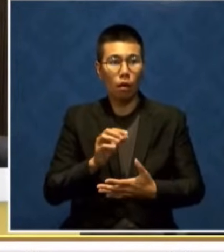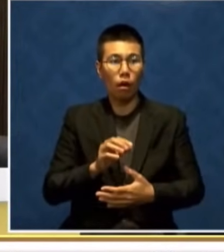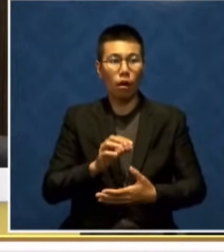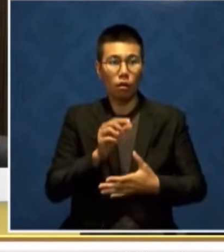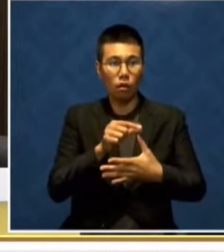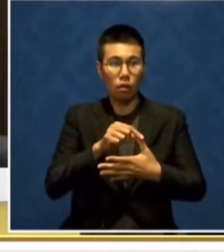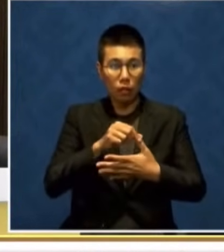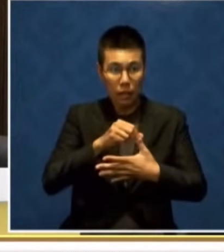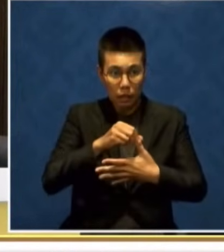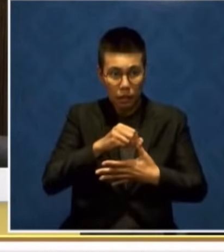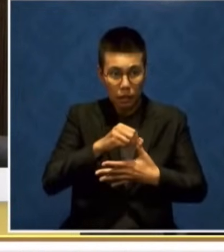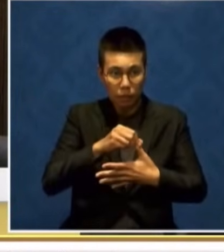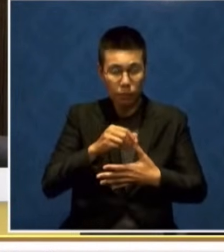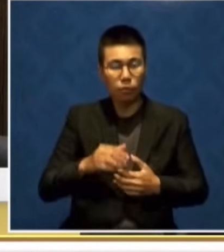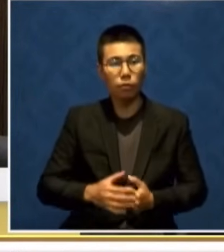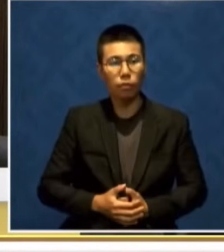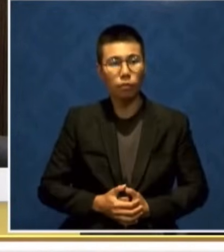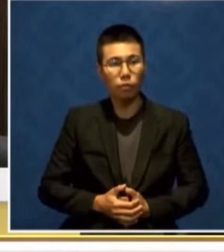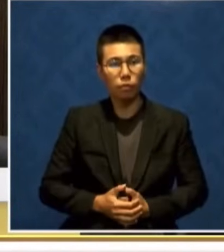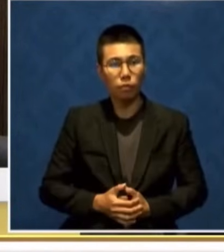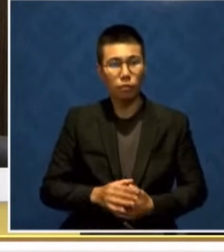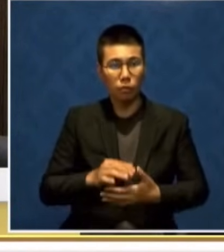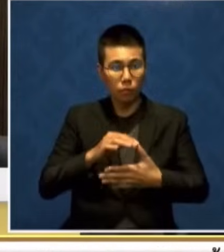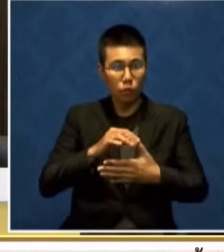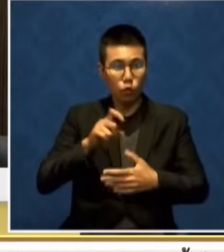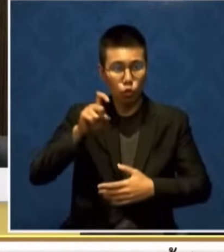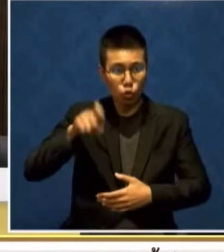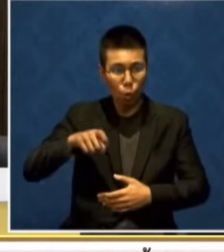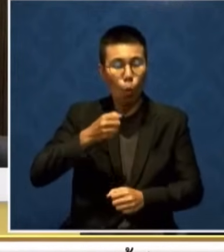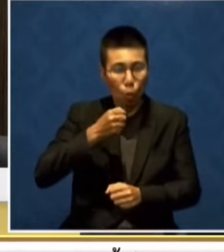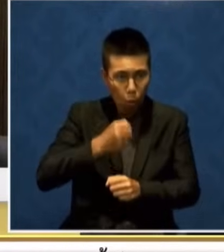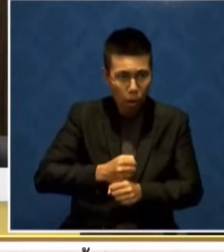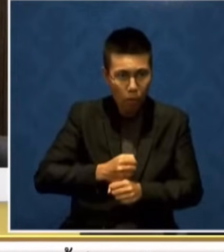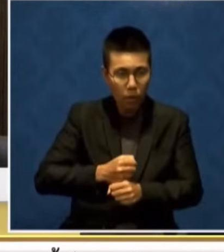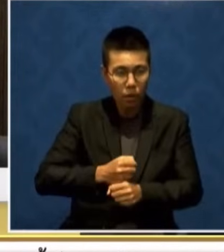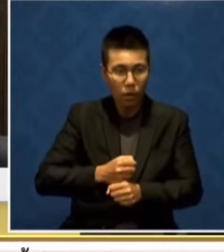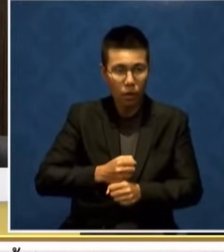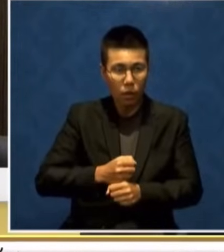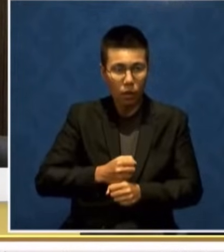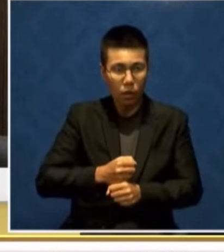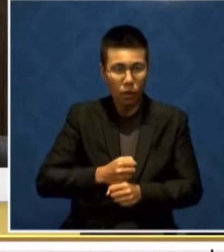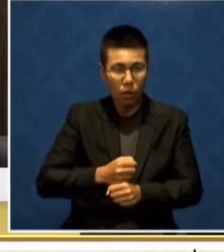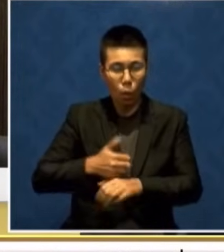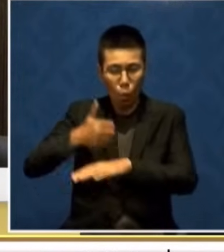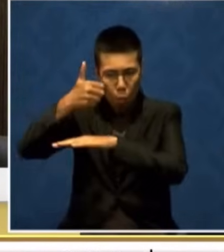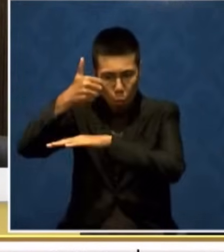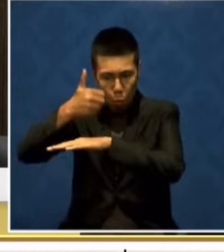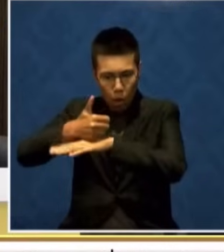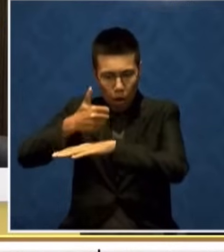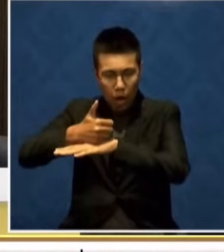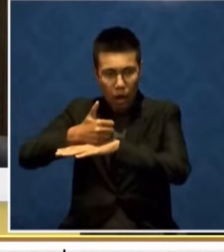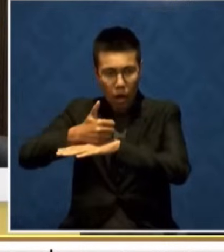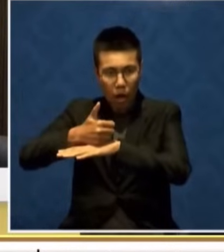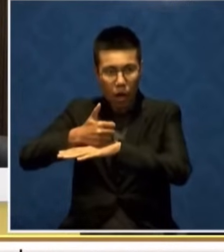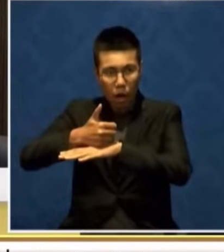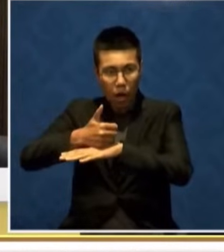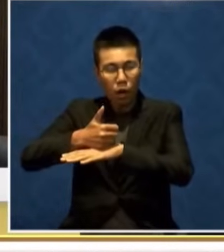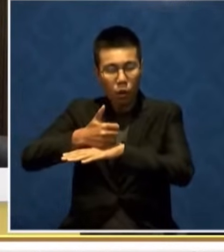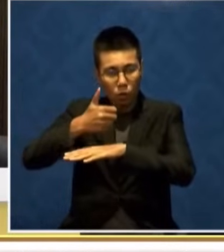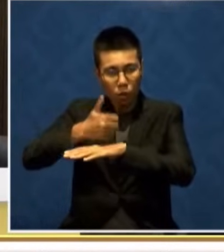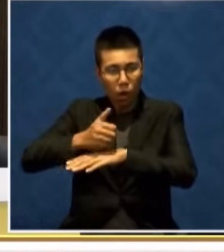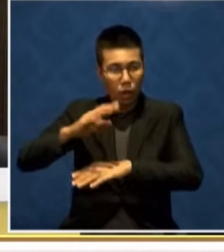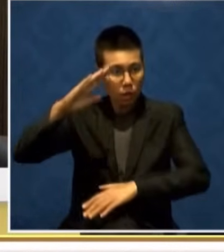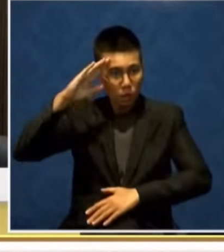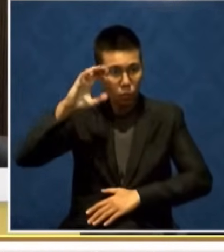แรกต้องทำให้การเลือกผบ.ตรเป็นการ